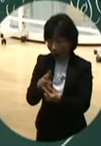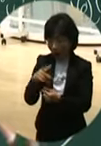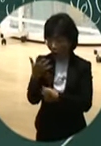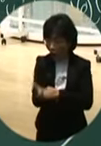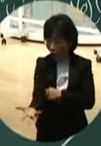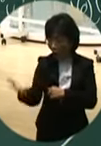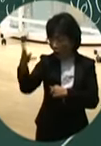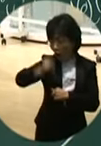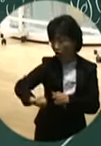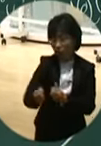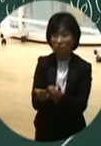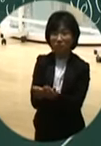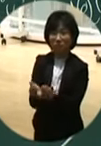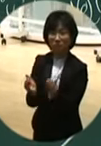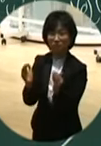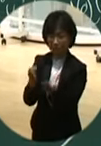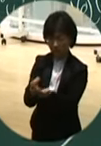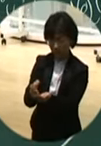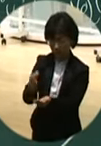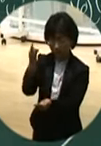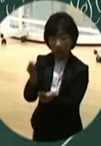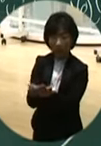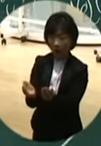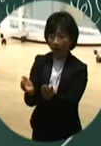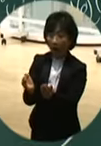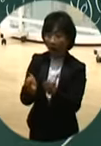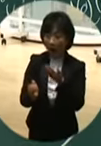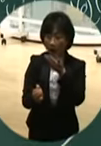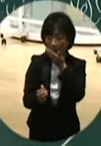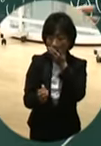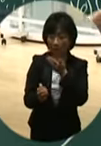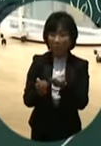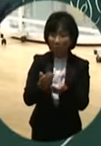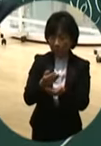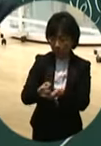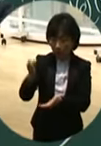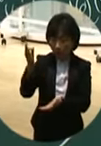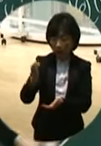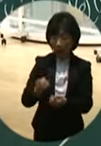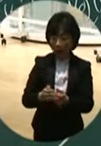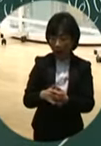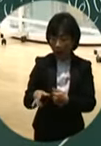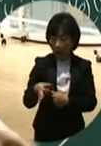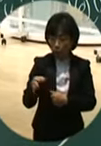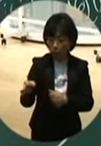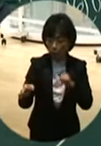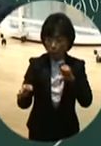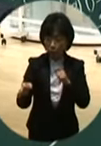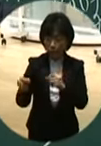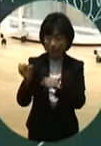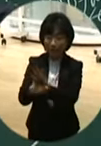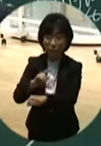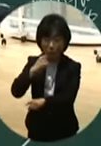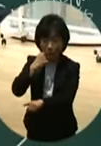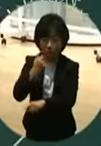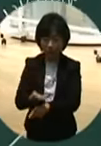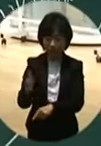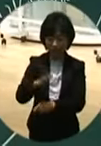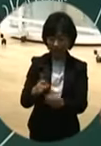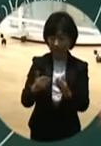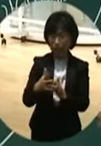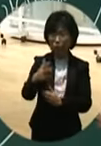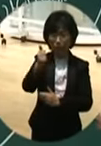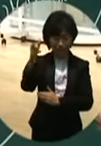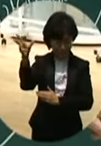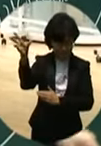specialist, he knows that this is worth millions. 얼마나 소중한 그릇인가? 돈 주고 살 수가 없는데 이 사람은 그냥 고양이 밥그릇 하고 있는 거예요. It's such a